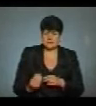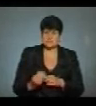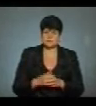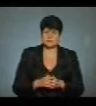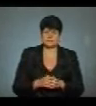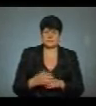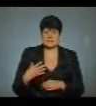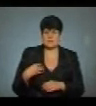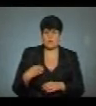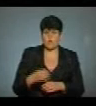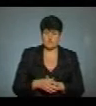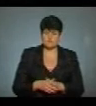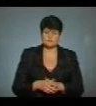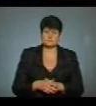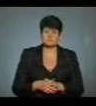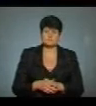Львова.